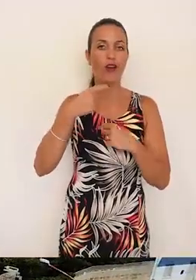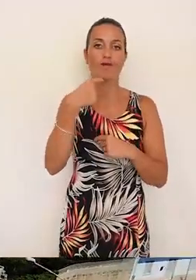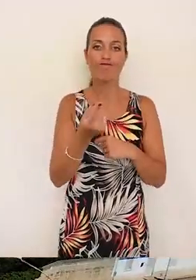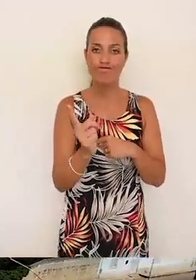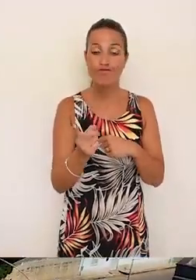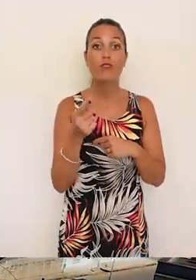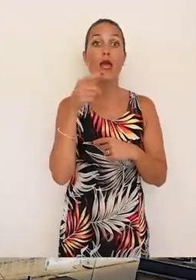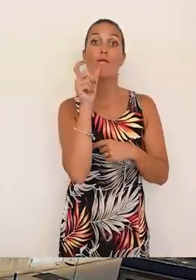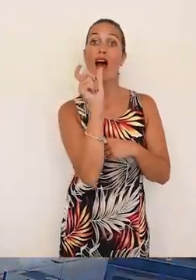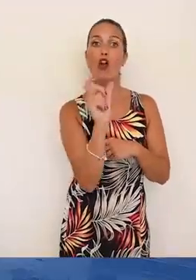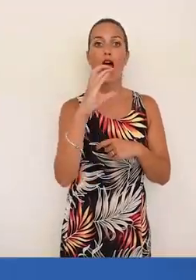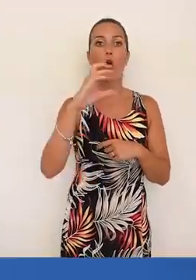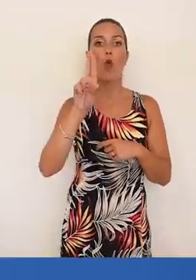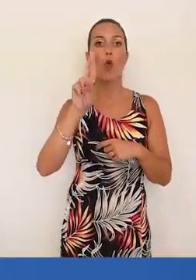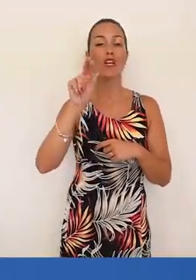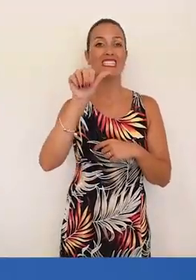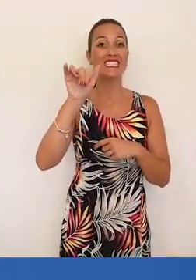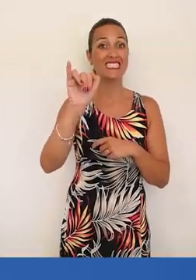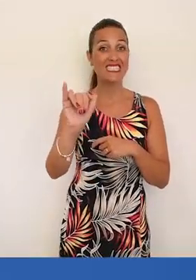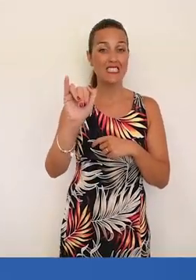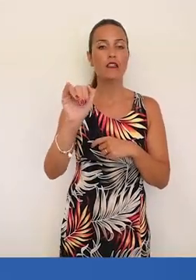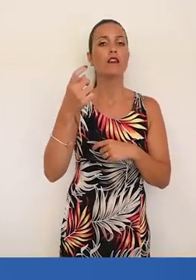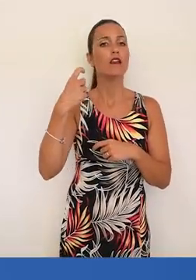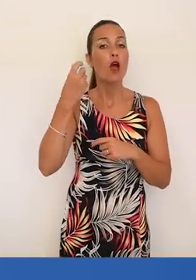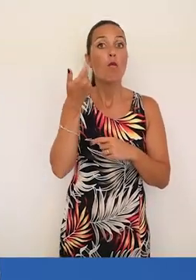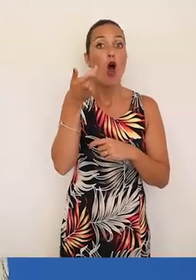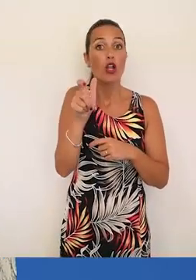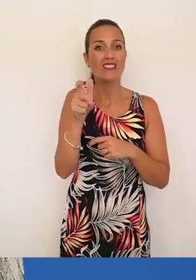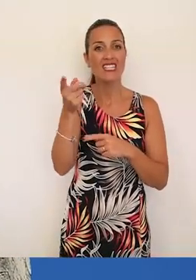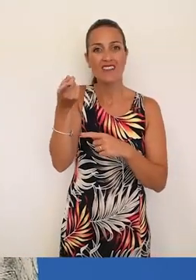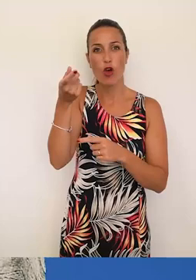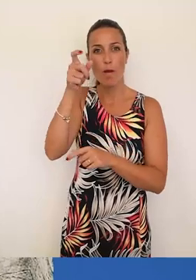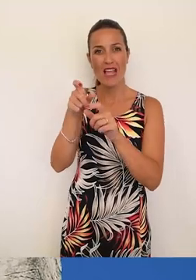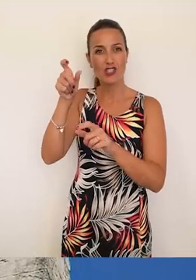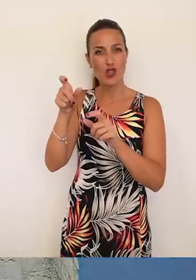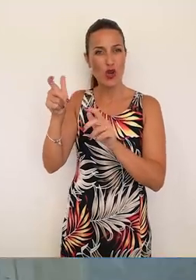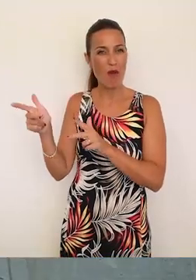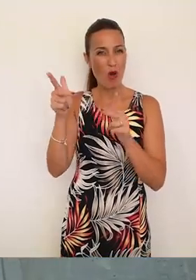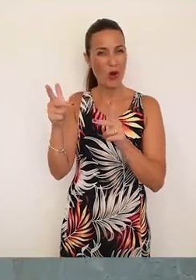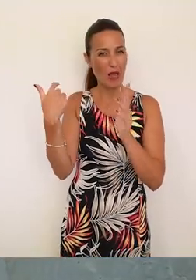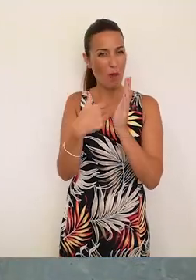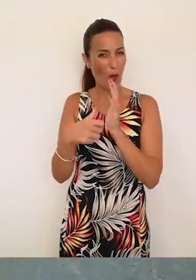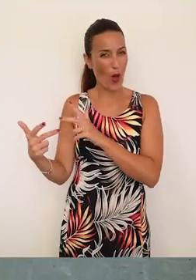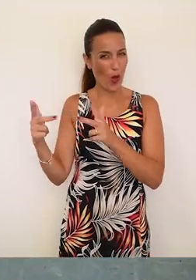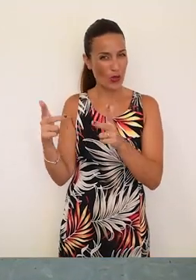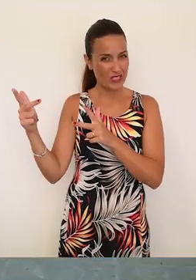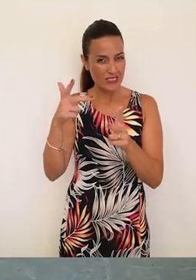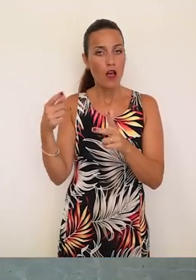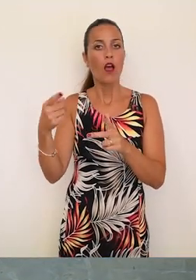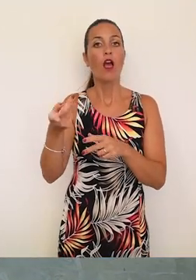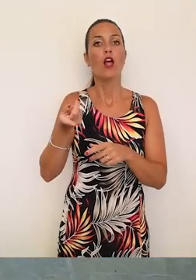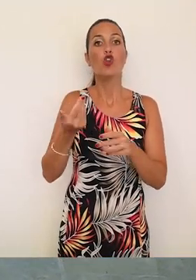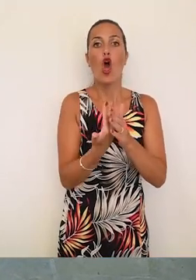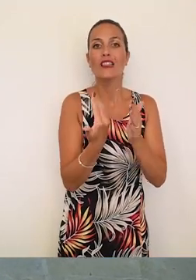Secondo un'antica tradizione, il nome Curzi deriverebbe dalla presenza romana di una stazione di corrieri, i quali diffondevano